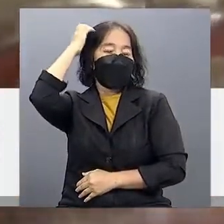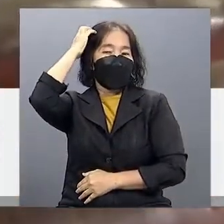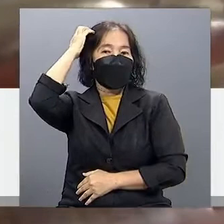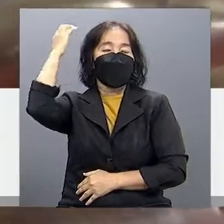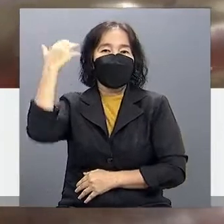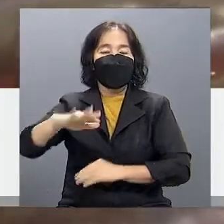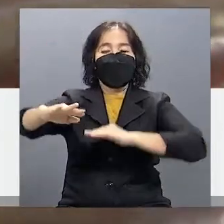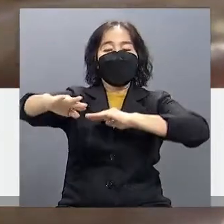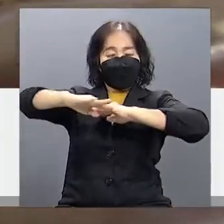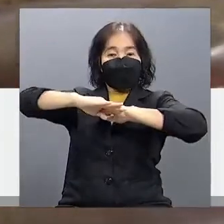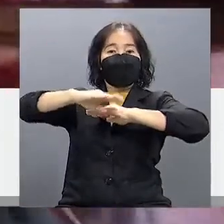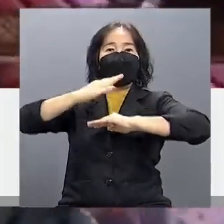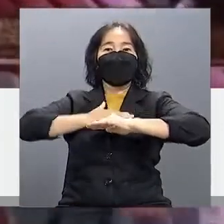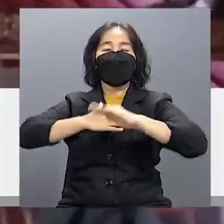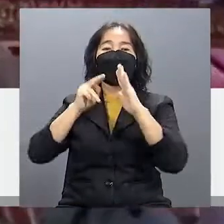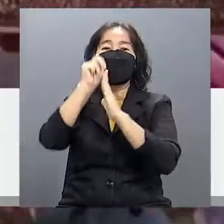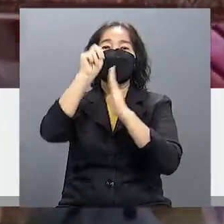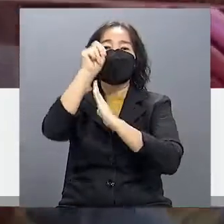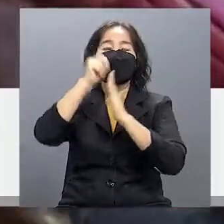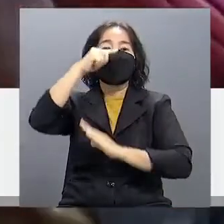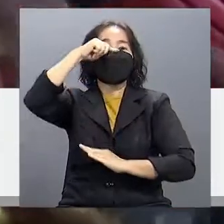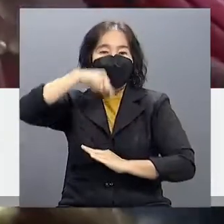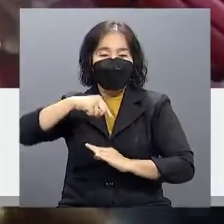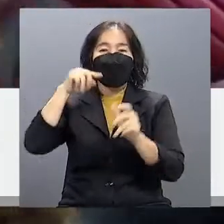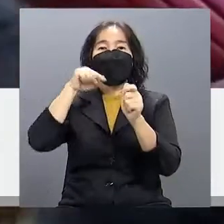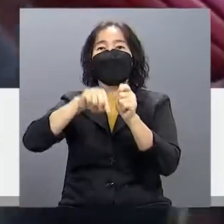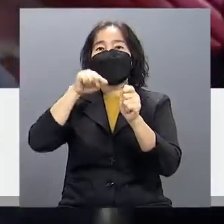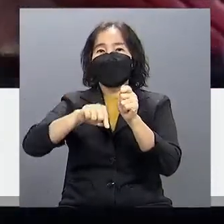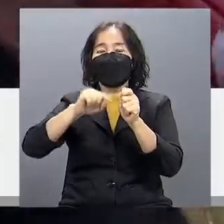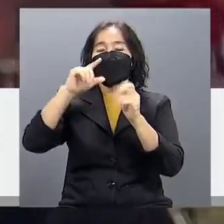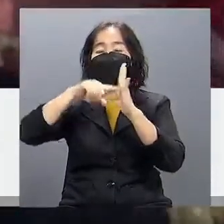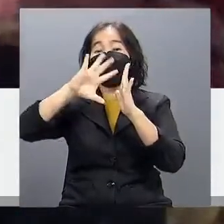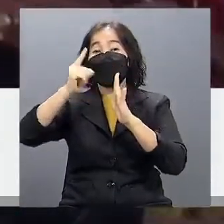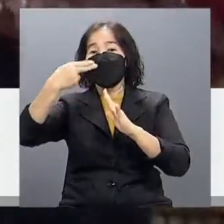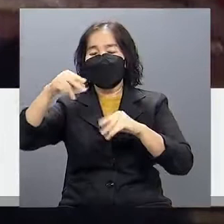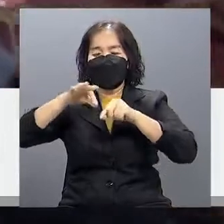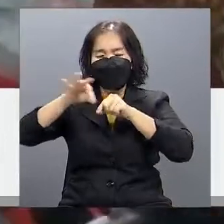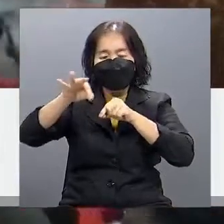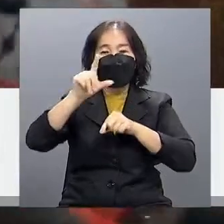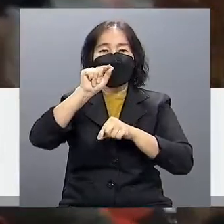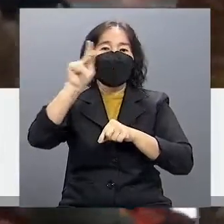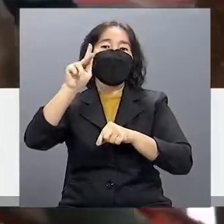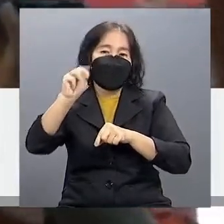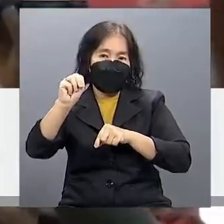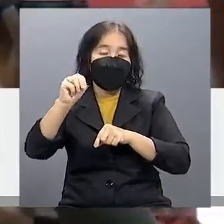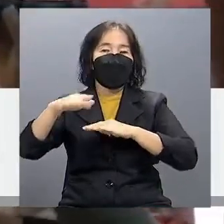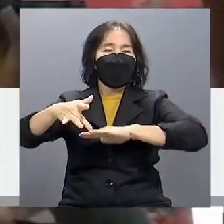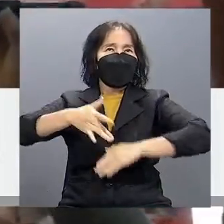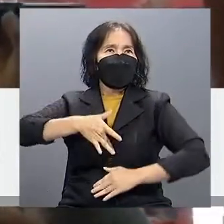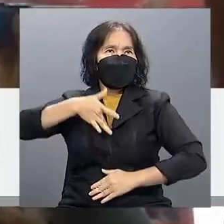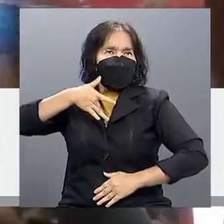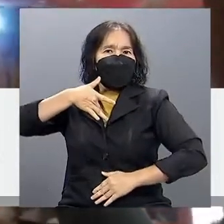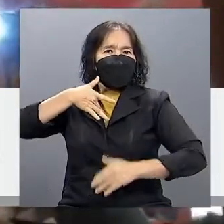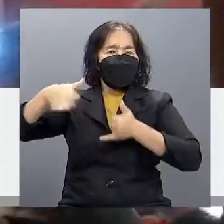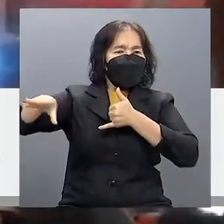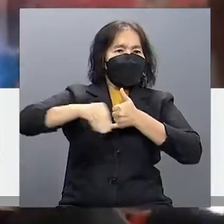ำบลขุนน่านอำเภอเฉลิมพระเกียรติจังหวัดน่านประมาณ20กิโลเมตรค่ะแรงสั่นสะเทือนรับรู้ได้เป็นวงกว้างทำ